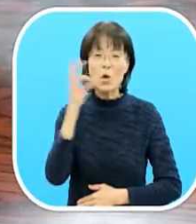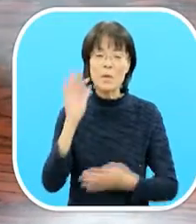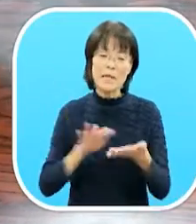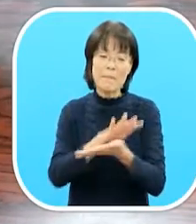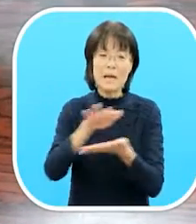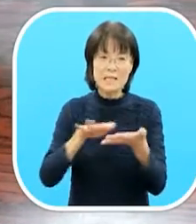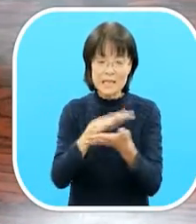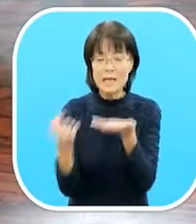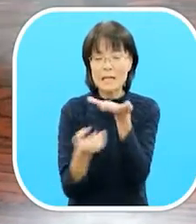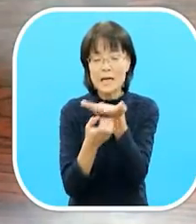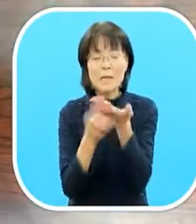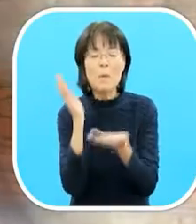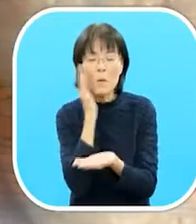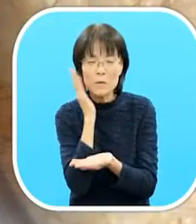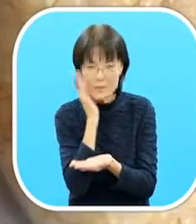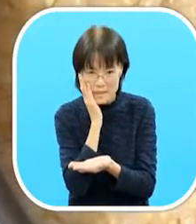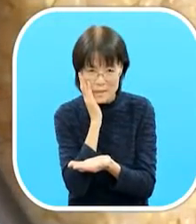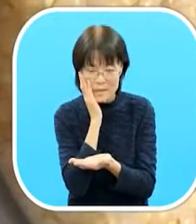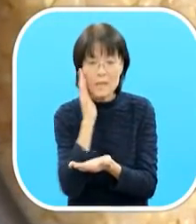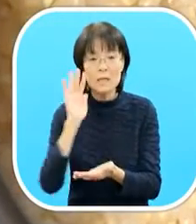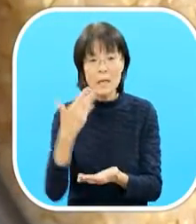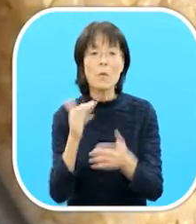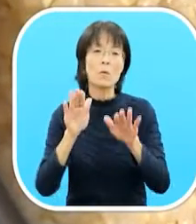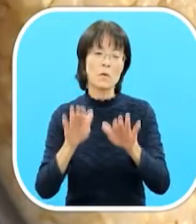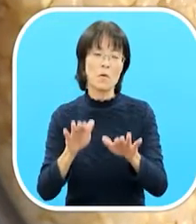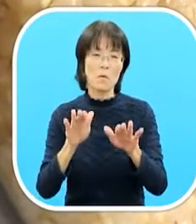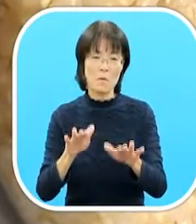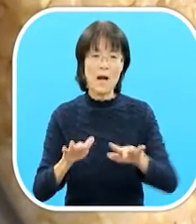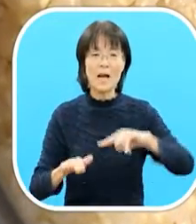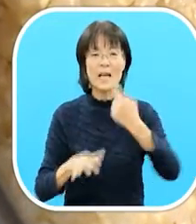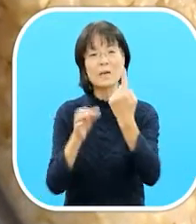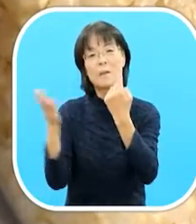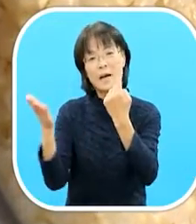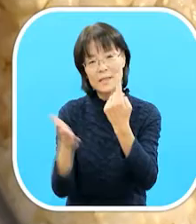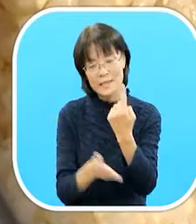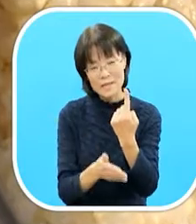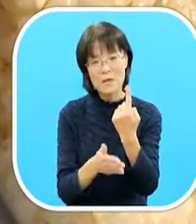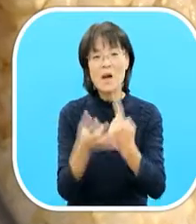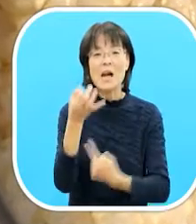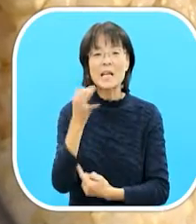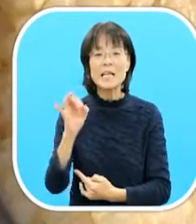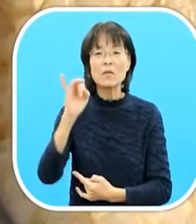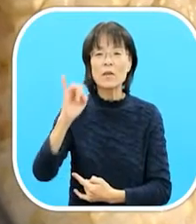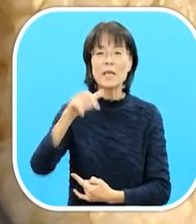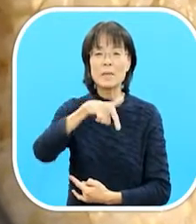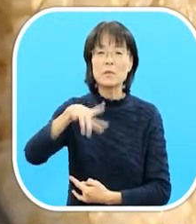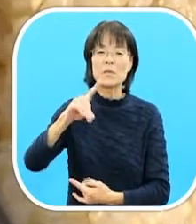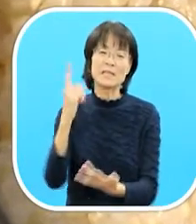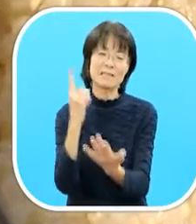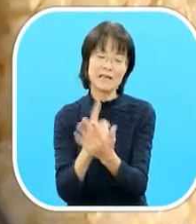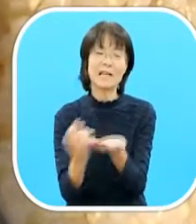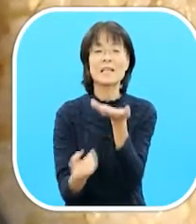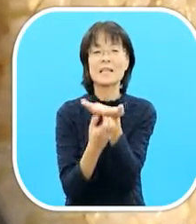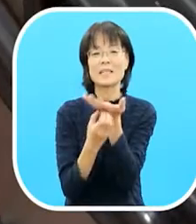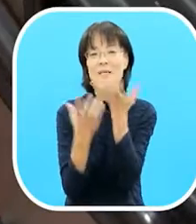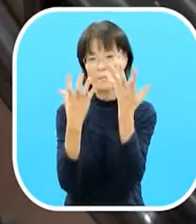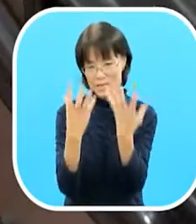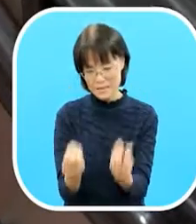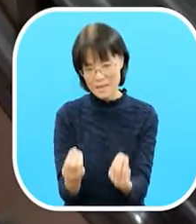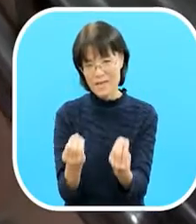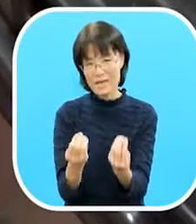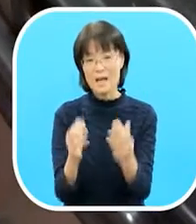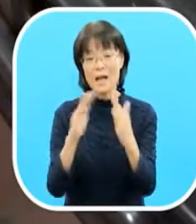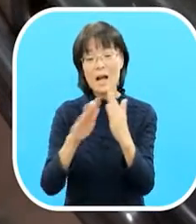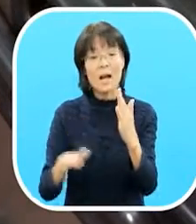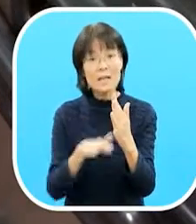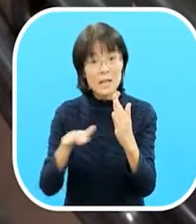ぜても美味しいんですけれども今日は 100% 金の息吹で炊いてみました。家